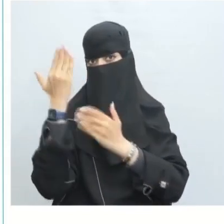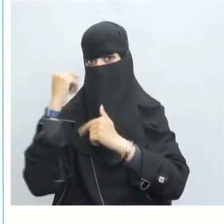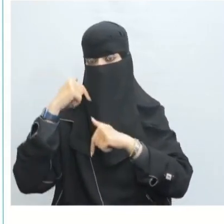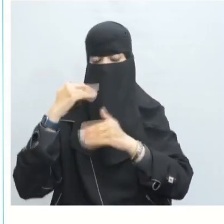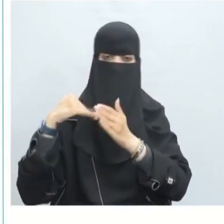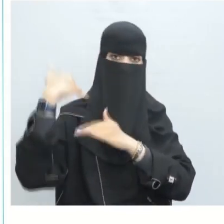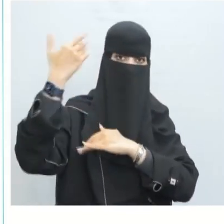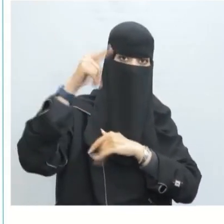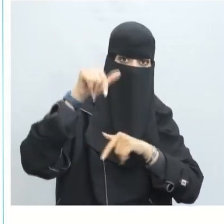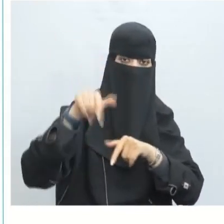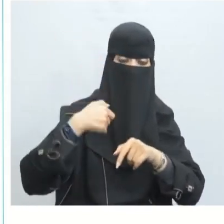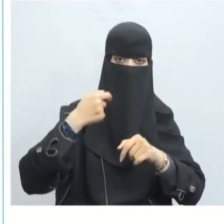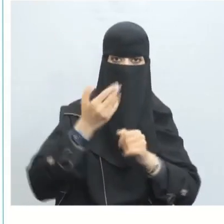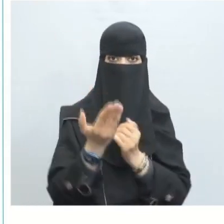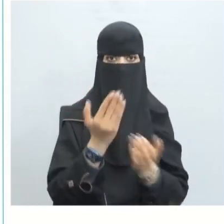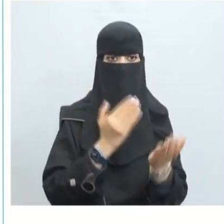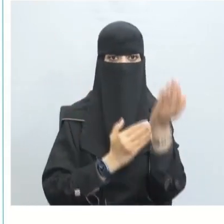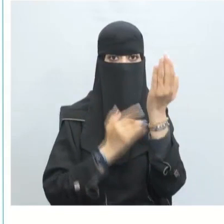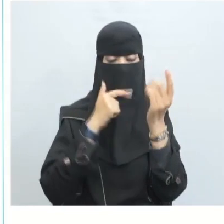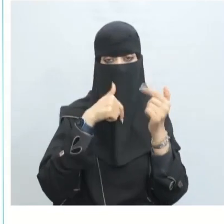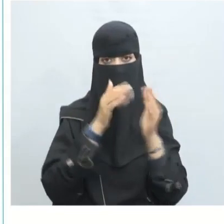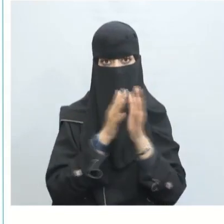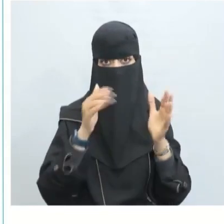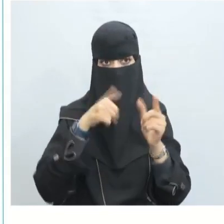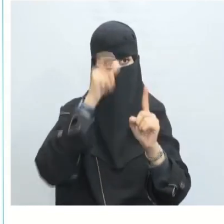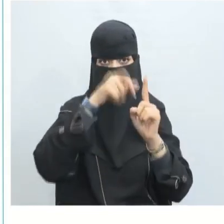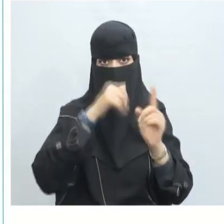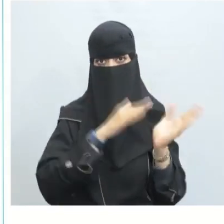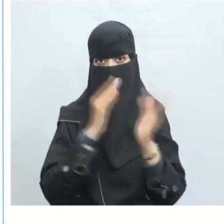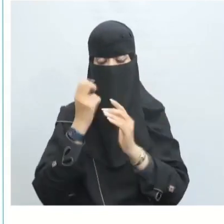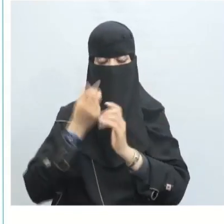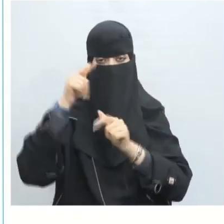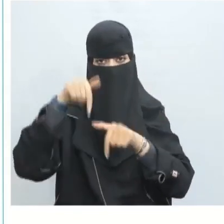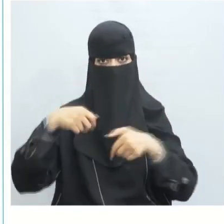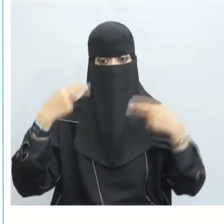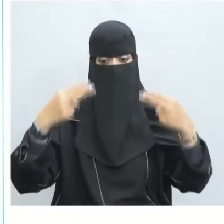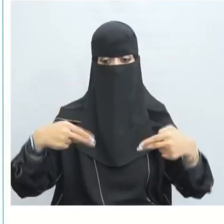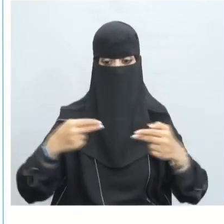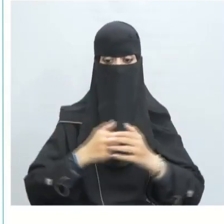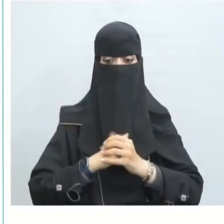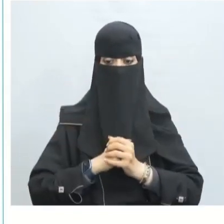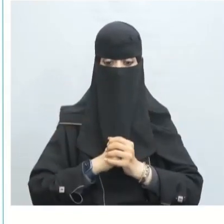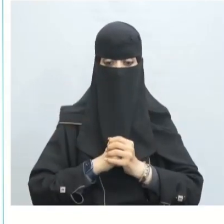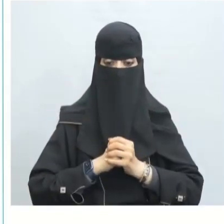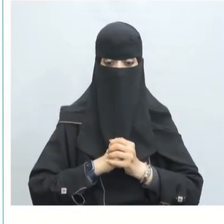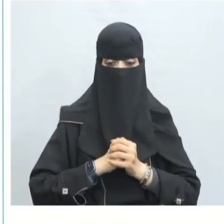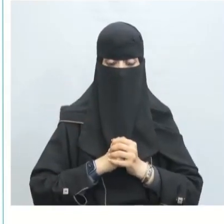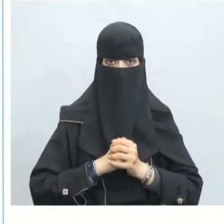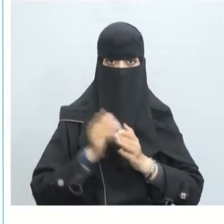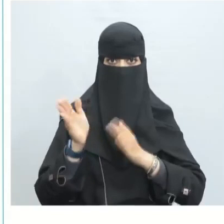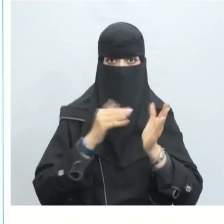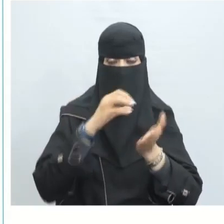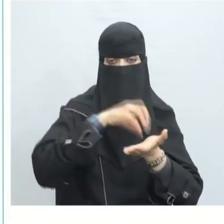يعطينا تصور عن الطلب وحجم الحضور المتوقع في هذه الفعاليه وسائل التواصل